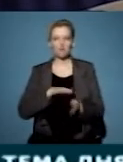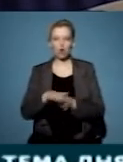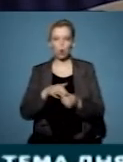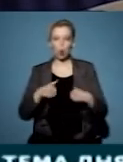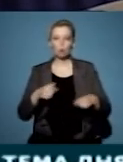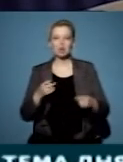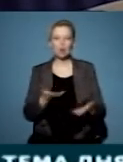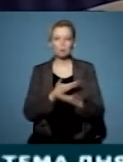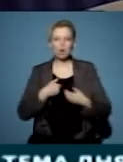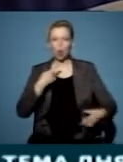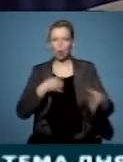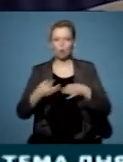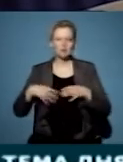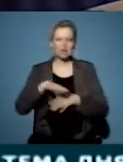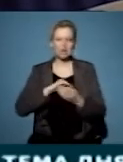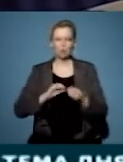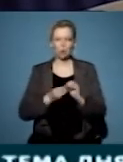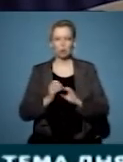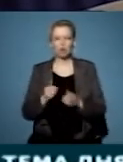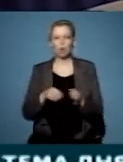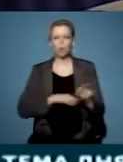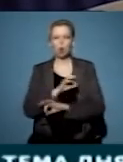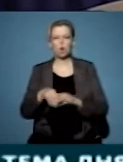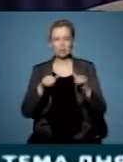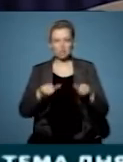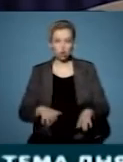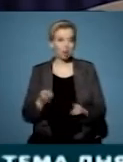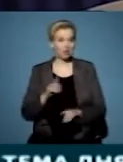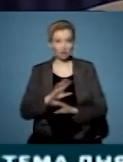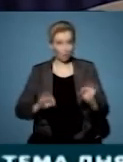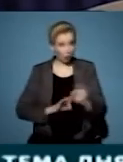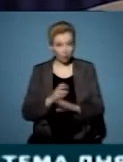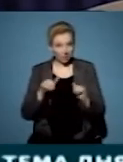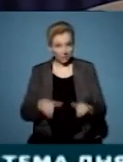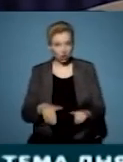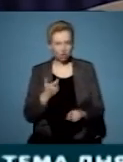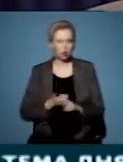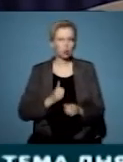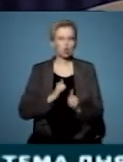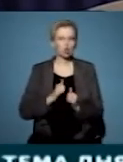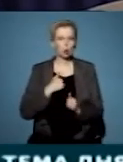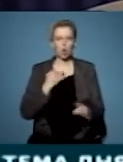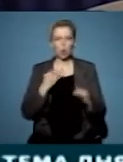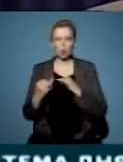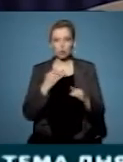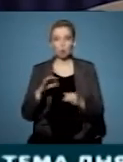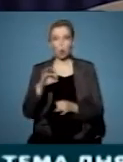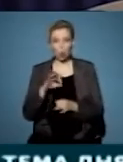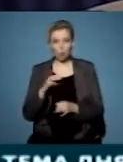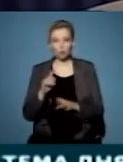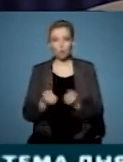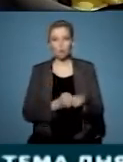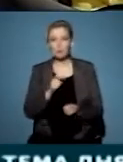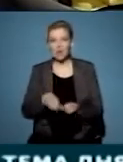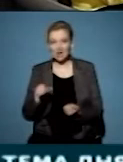комітету, де ми обговорюємо всі проблеми і по проєктних рішеннях, і навіть не по проєктних рішеннях. І дуже часто в нас розмова заходить саме по